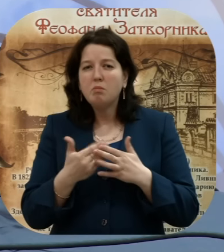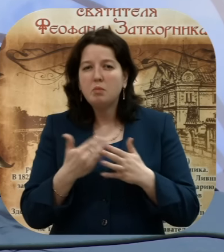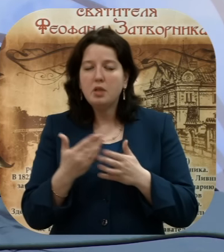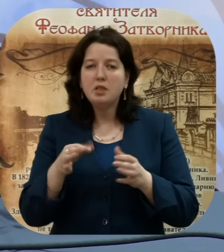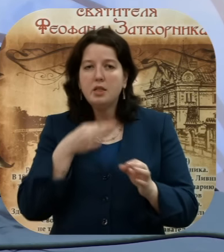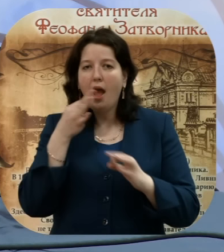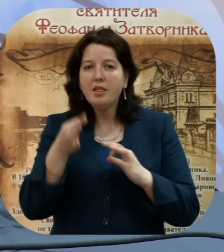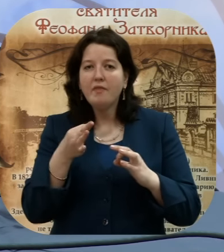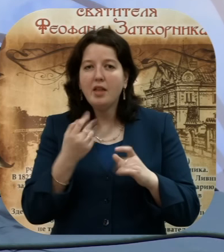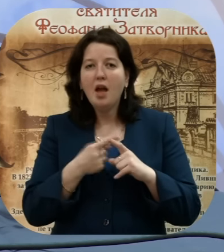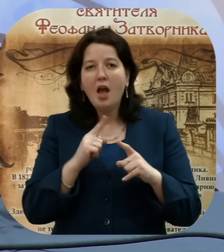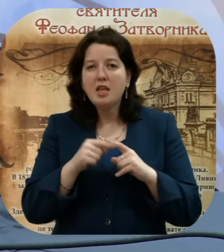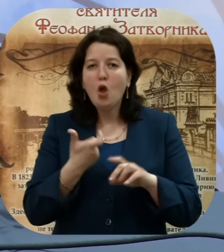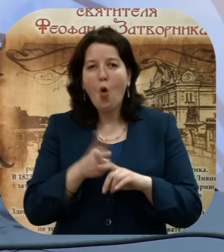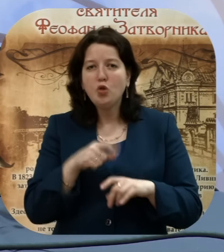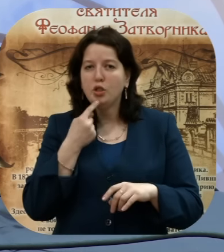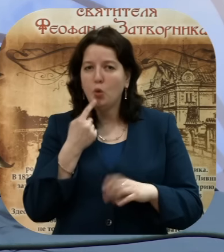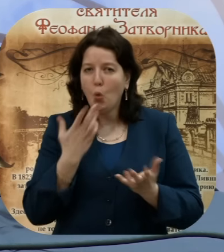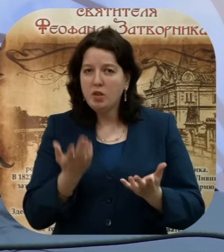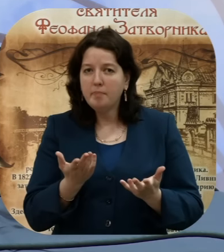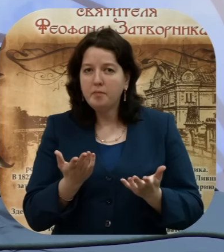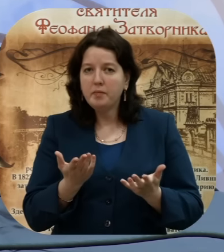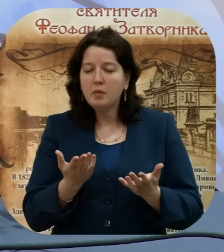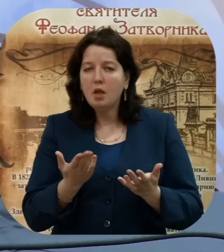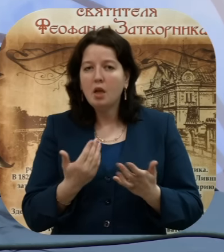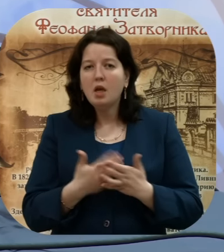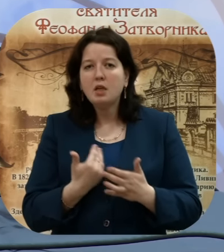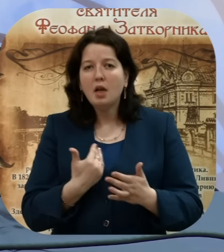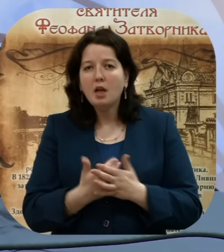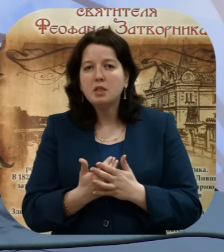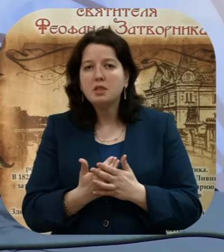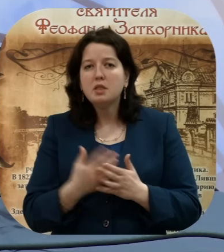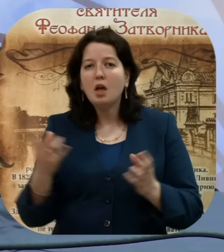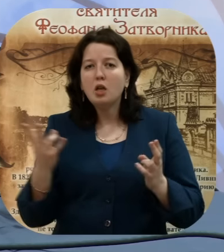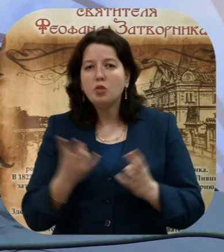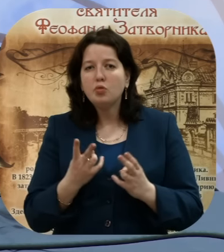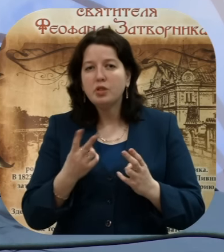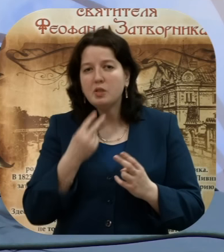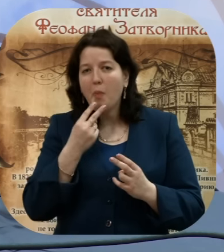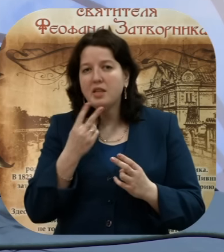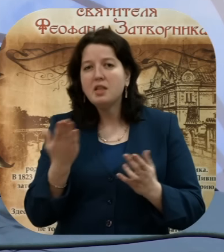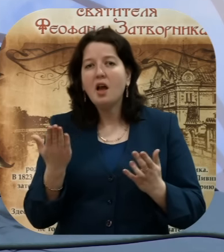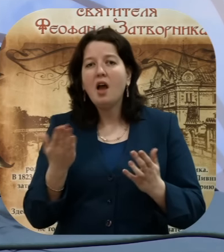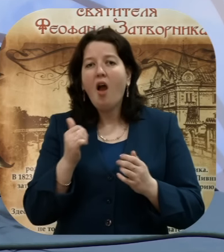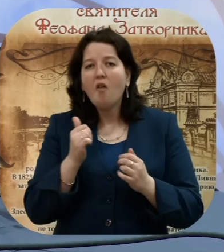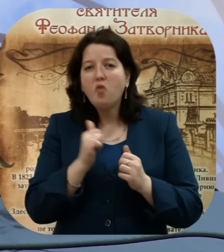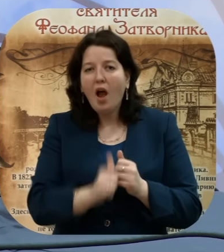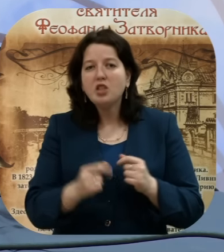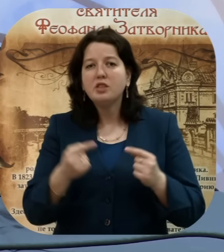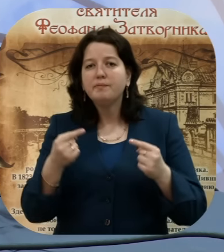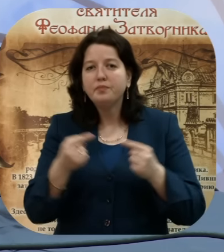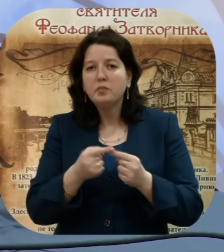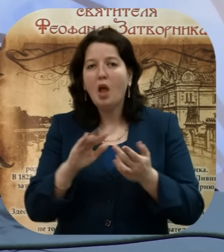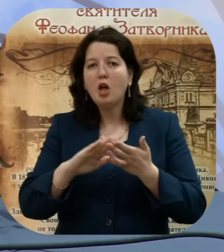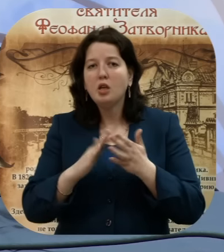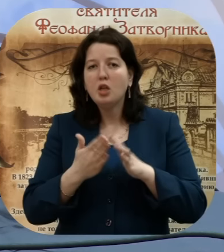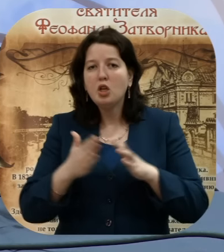форме, это трудно. Мне кажется, в каждом конкретном случае нужно разбираться